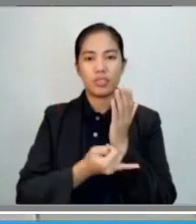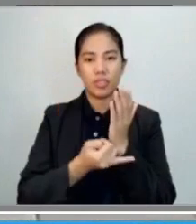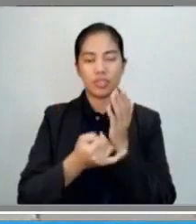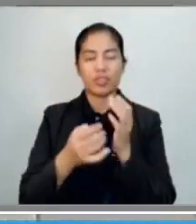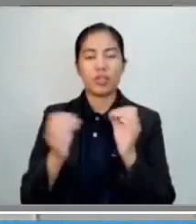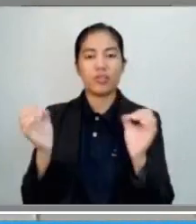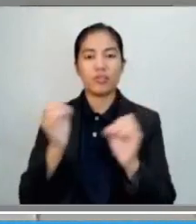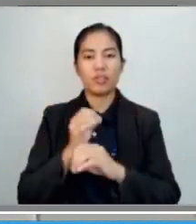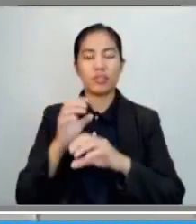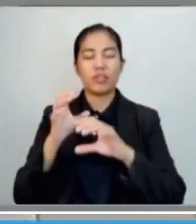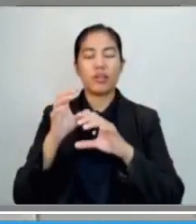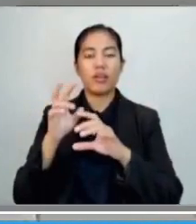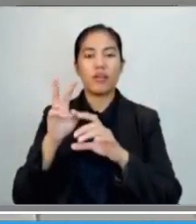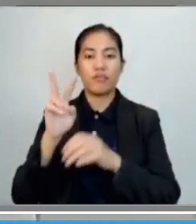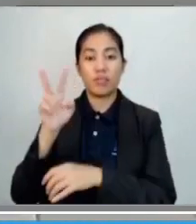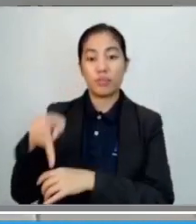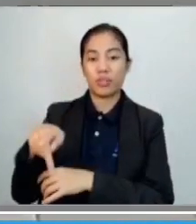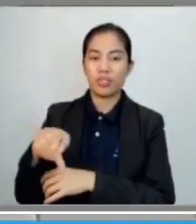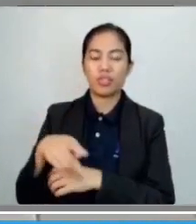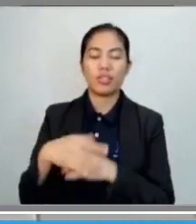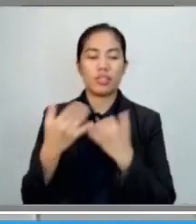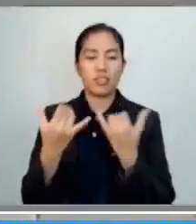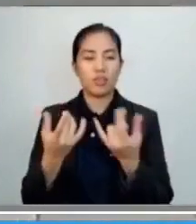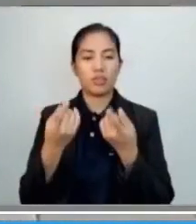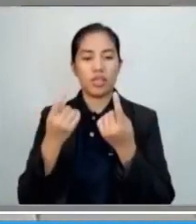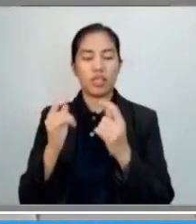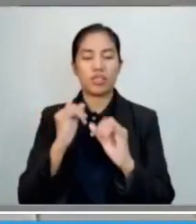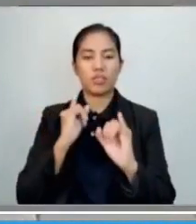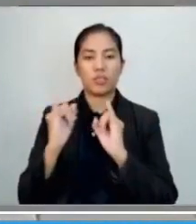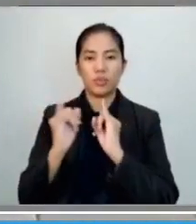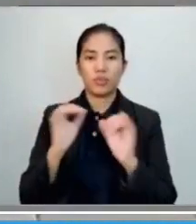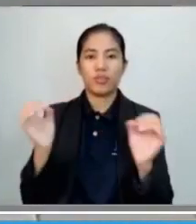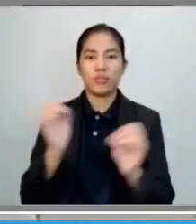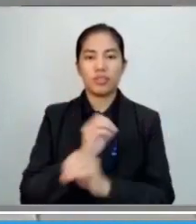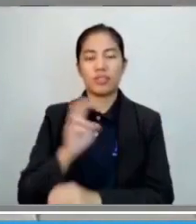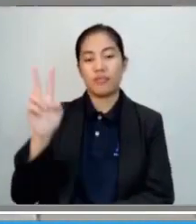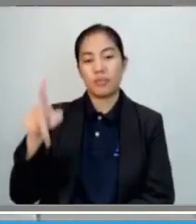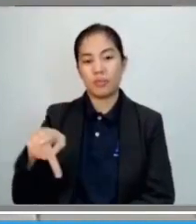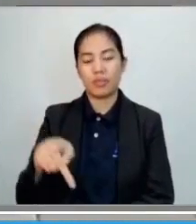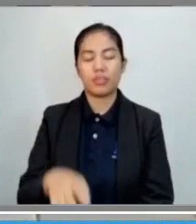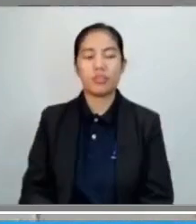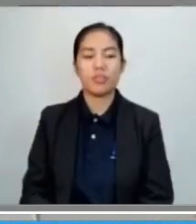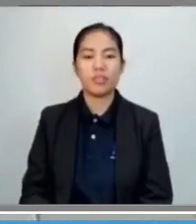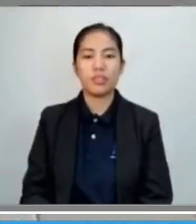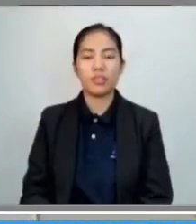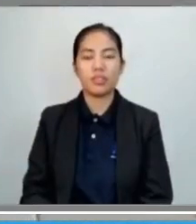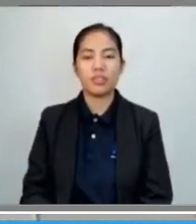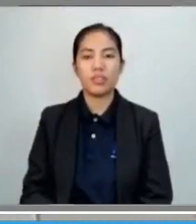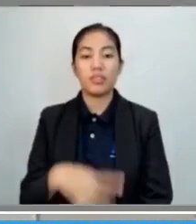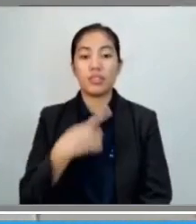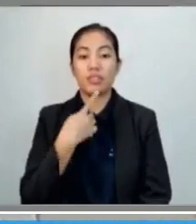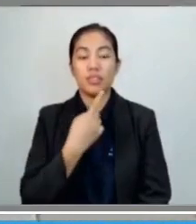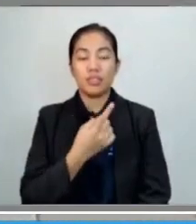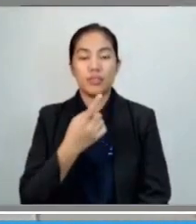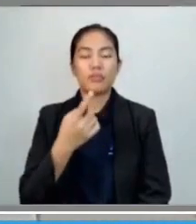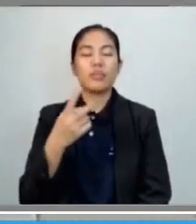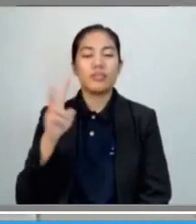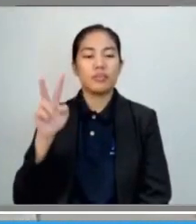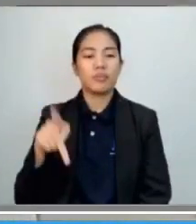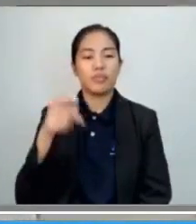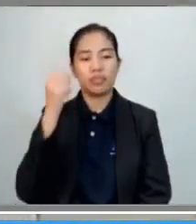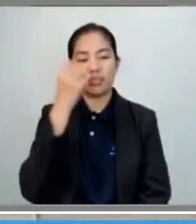pa rin pong kunin ang pahayag ng OVP tungkol dyan. Una nang bineltahan ni Vice President Sara Duterte ang ilang mambabatas na